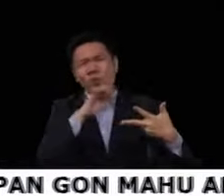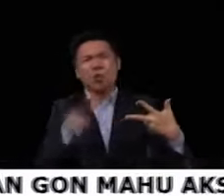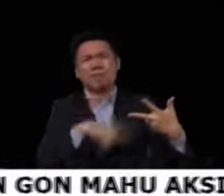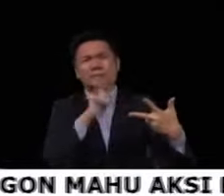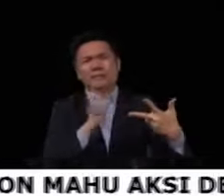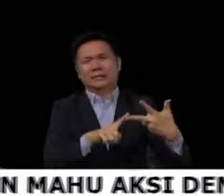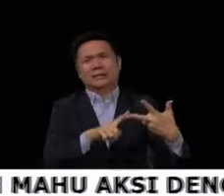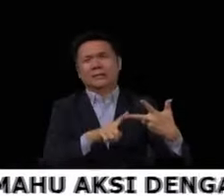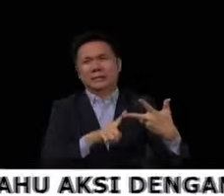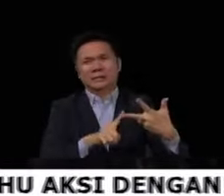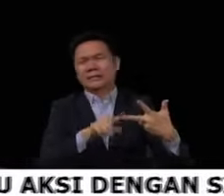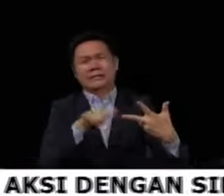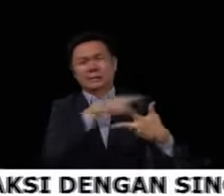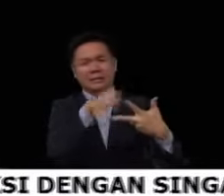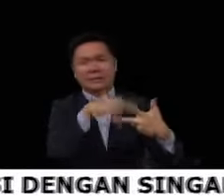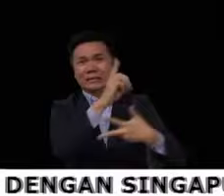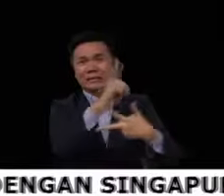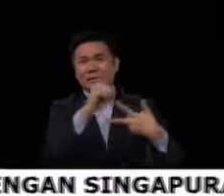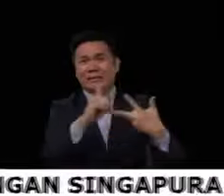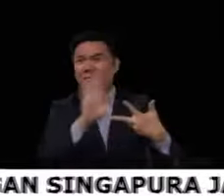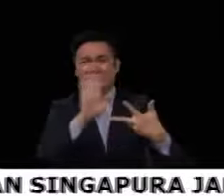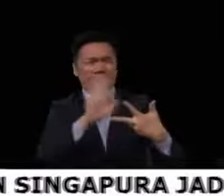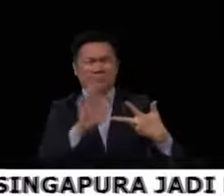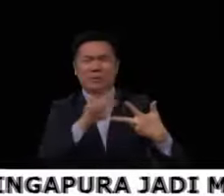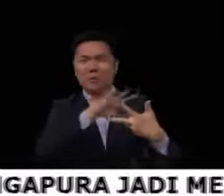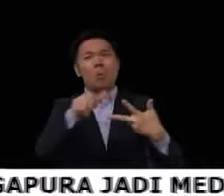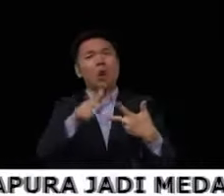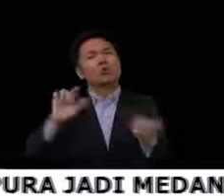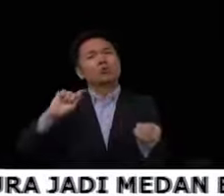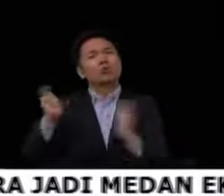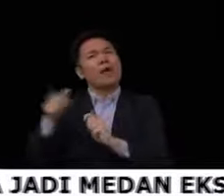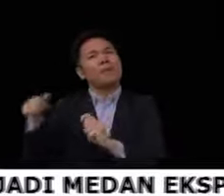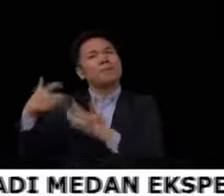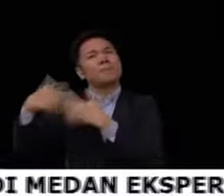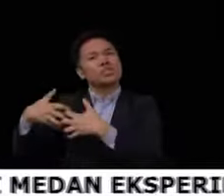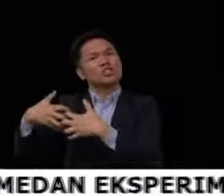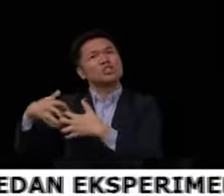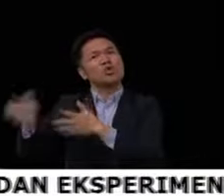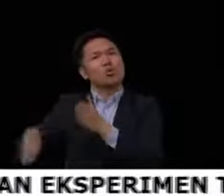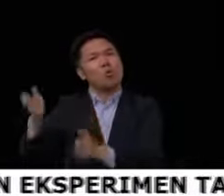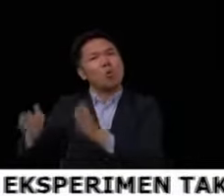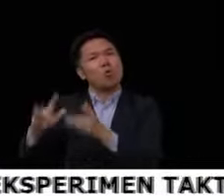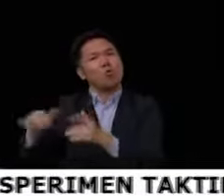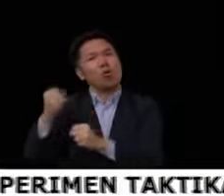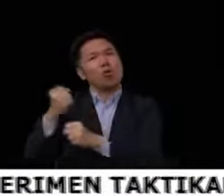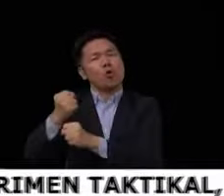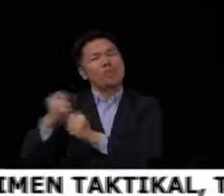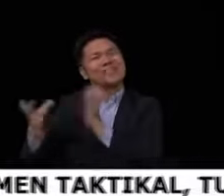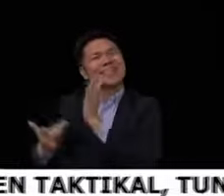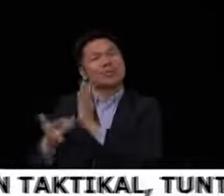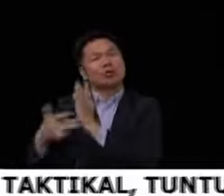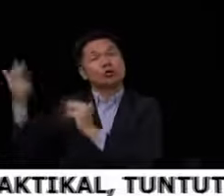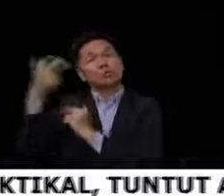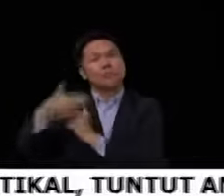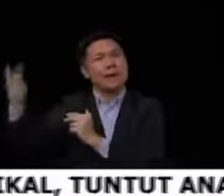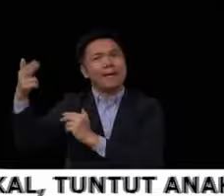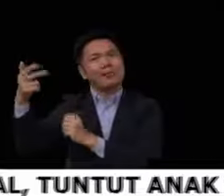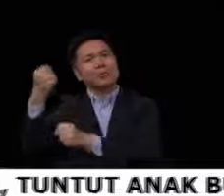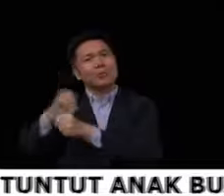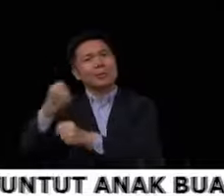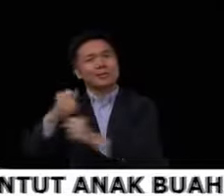kurangkan sebab kita sudah pun menggunakan automation mesin dan sebagainya menggunakan kaidah-kaidah teknologi baru